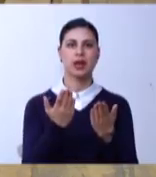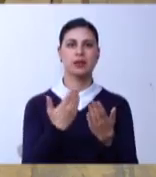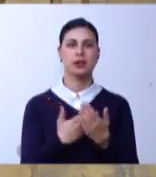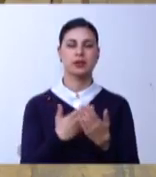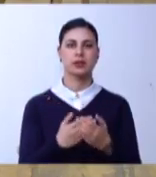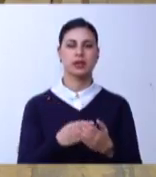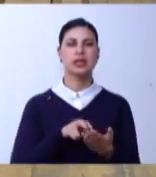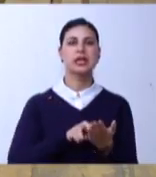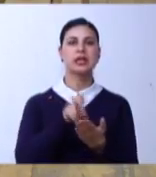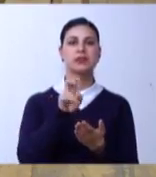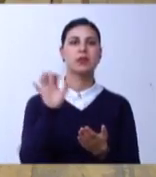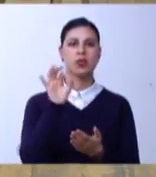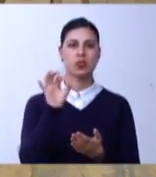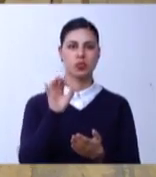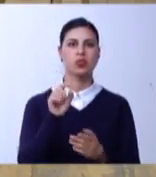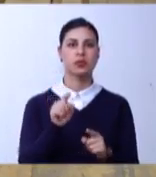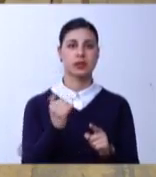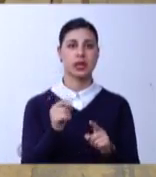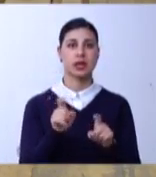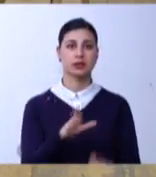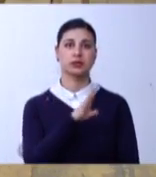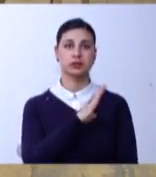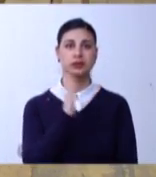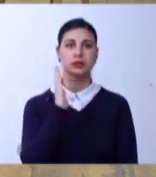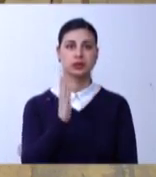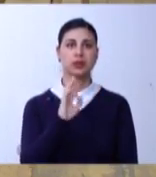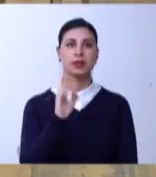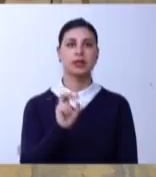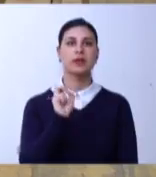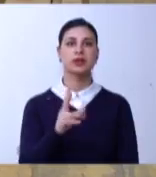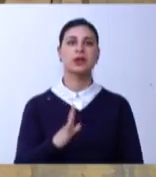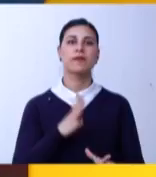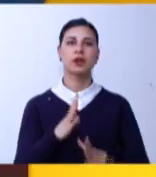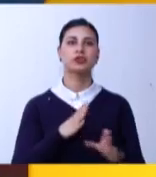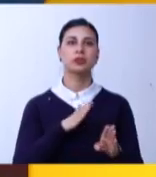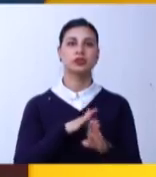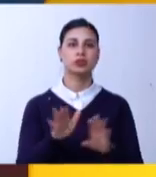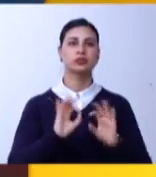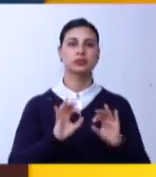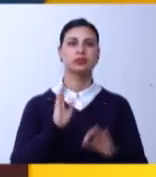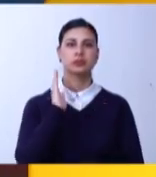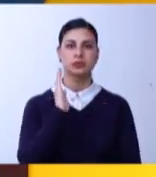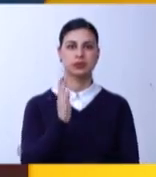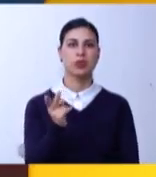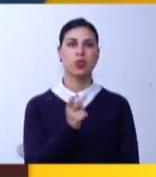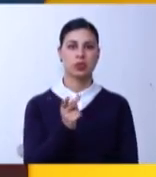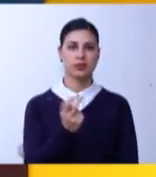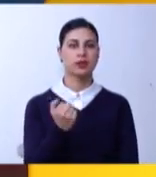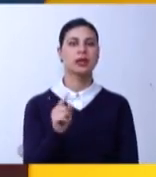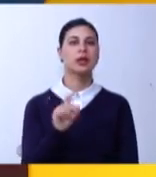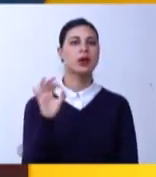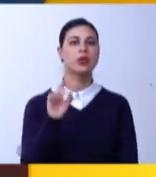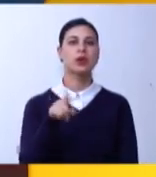კიბე დავარქვათ. თეა მოთავსდება და ვიდრე ვარჯიშებს შეასრულებს, აგვიხსნით კიდევაც ორივე, ხო?